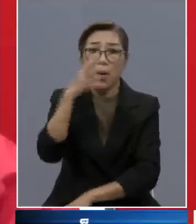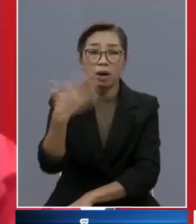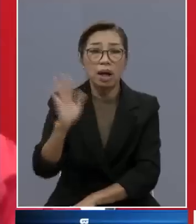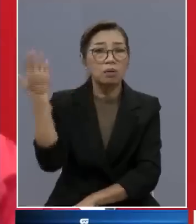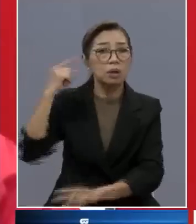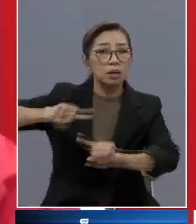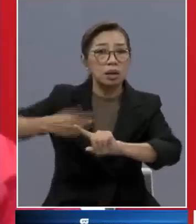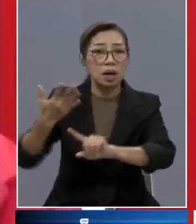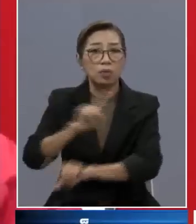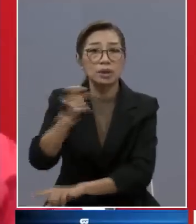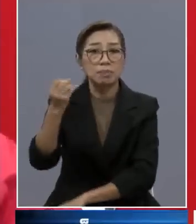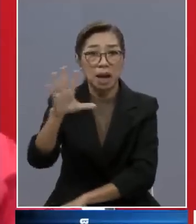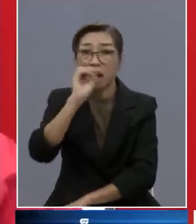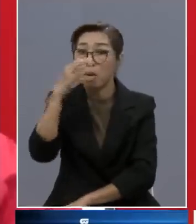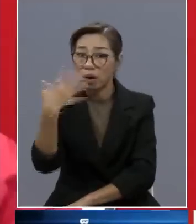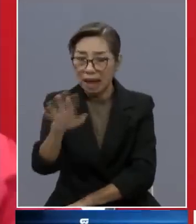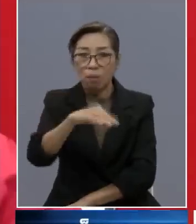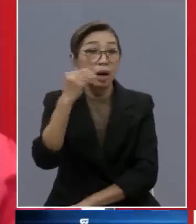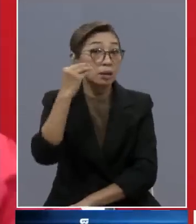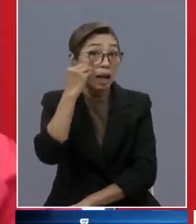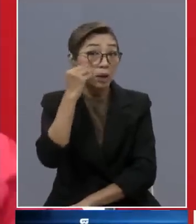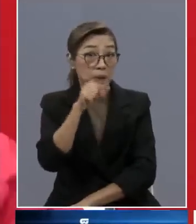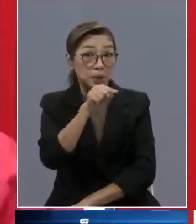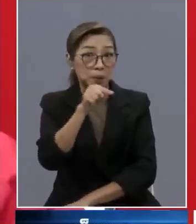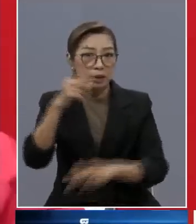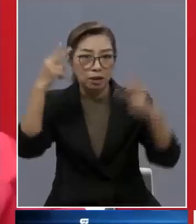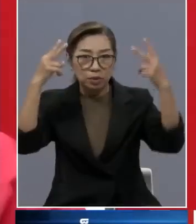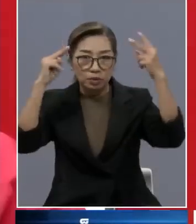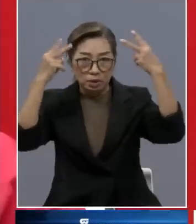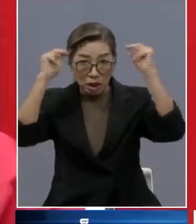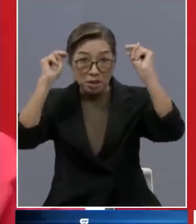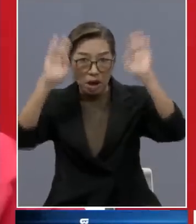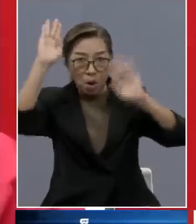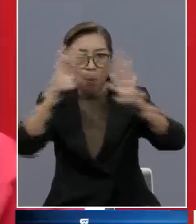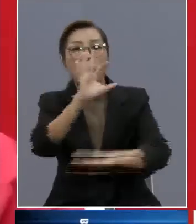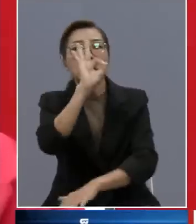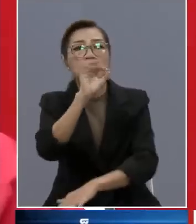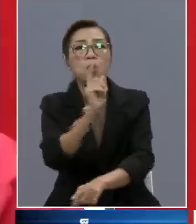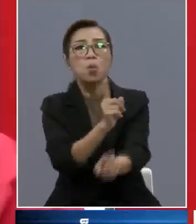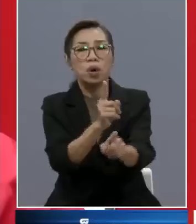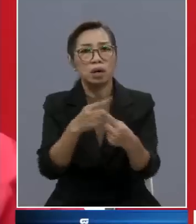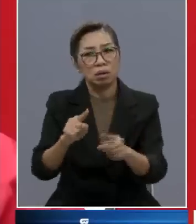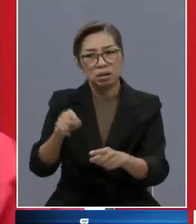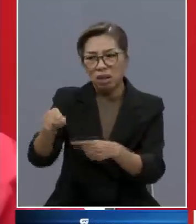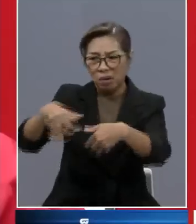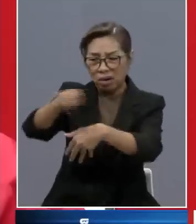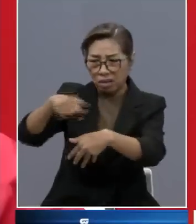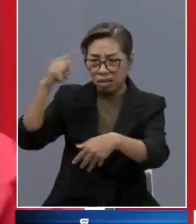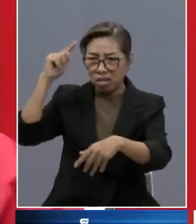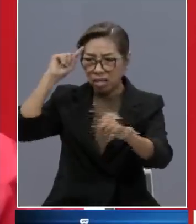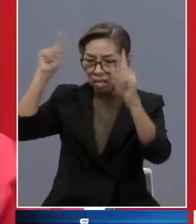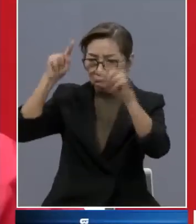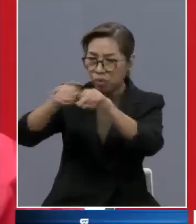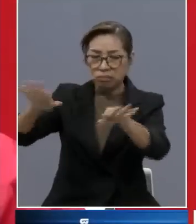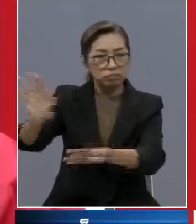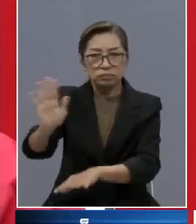พฤษภาคมว่าจะสนับสนุนคุณพิธาเป็นนายกทั้งหมดเป็นการคาดเดายืนยันว่าเพื่อไทยเป็นสถาบันการเมืองที่ยึดมั่น